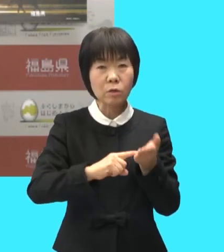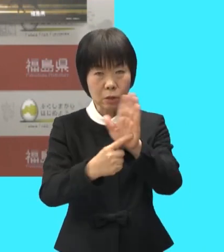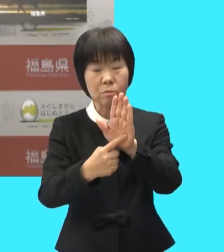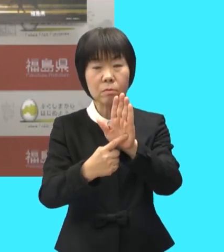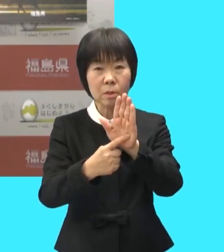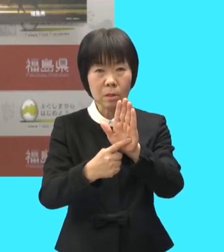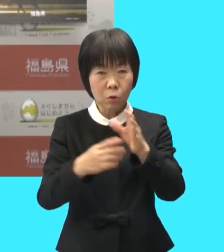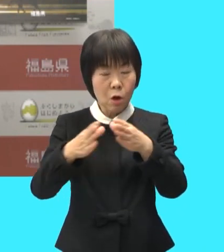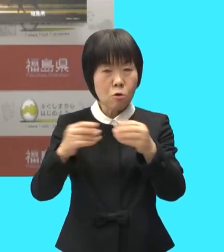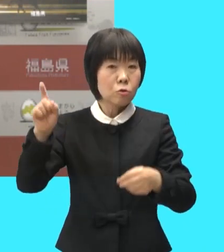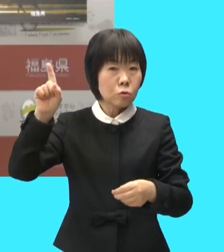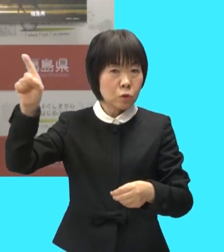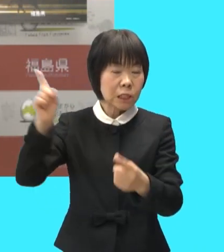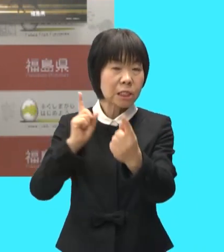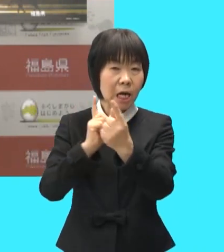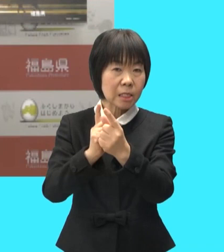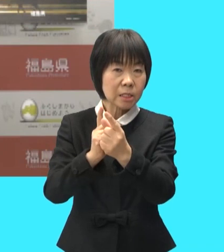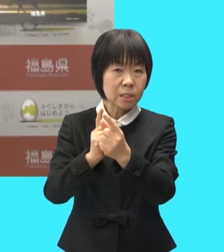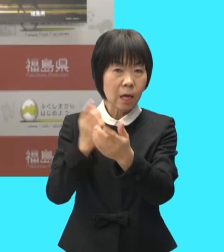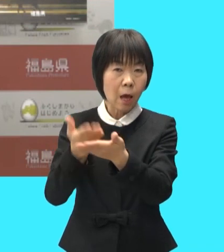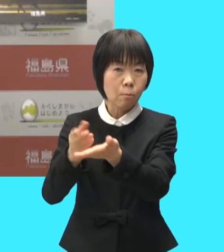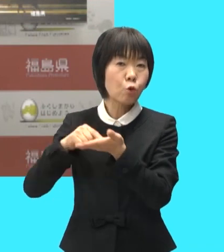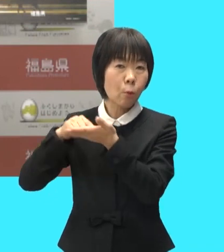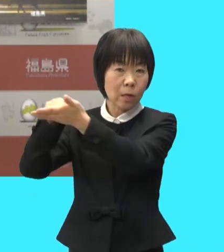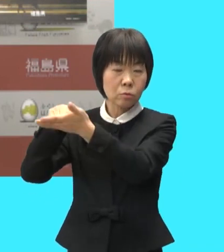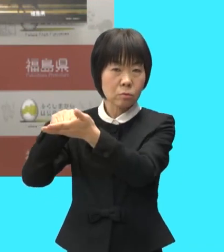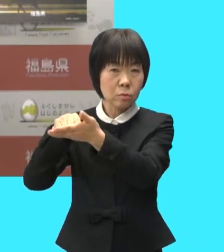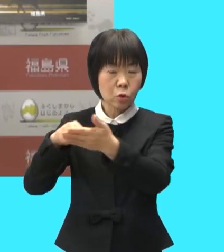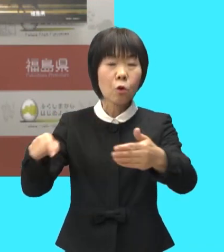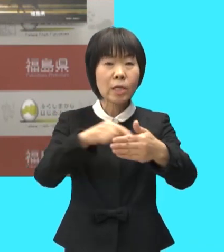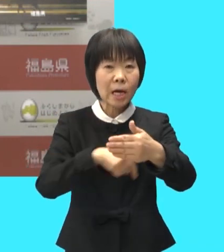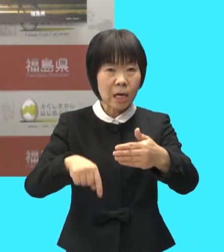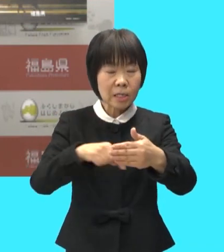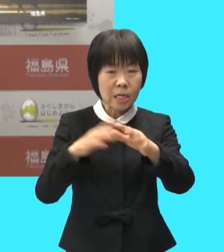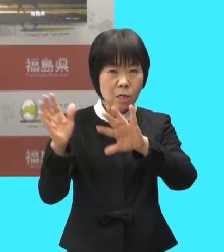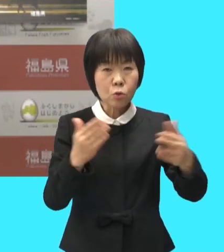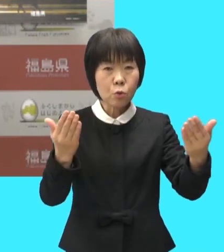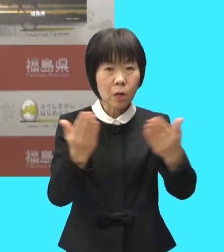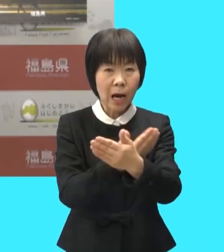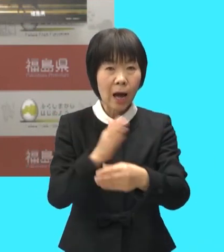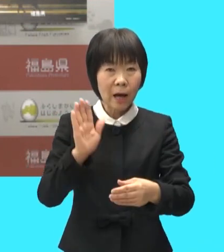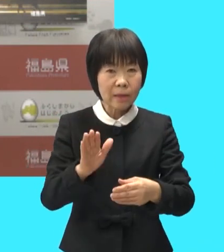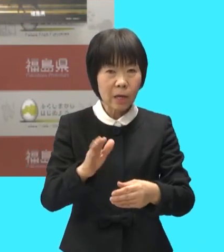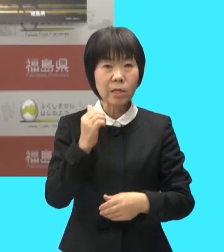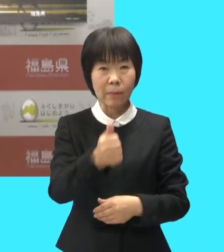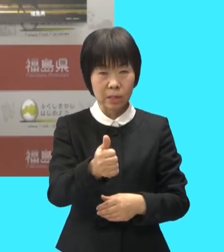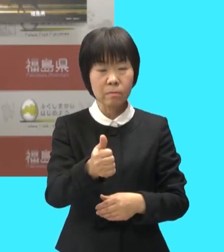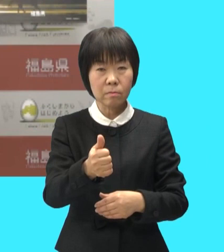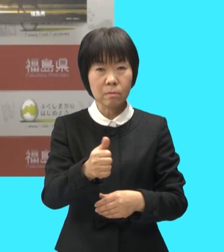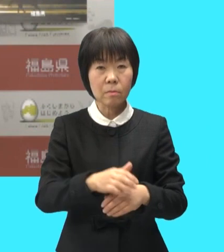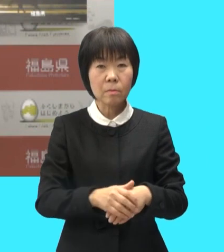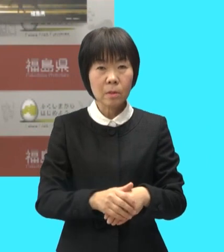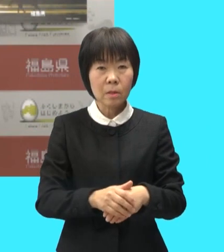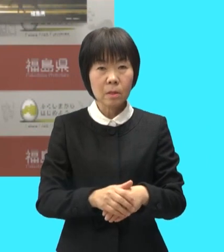を国に対して強く求めていく。当然そこに風化があってはなりません。また併せ